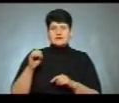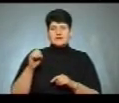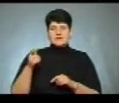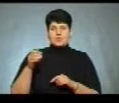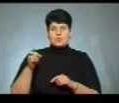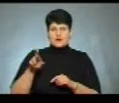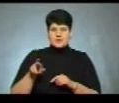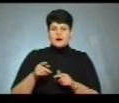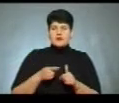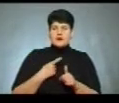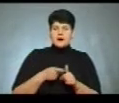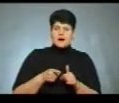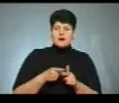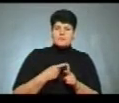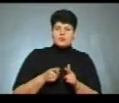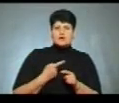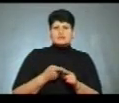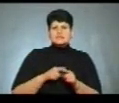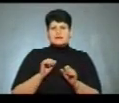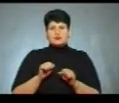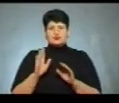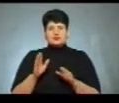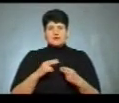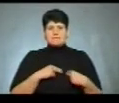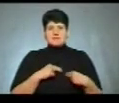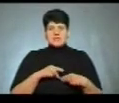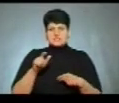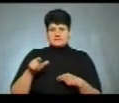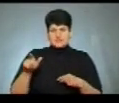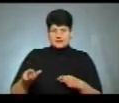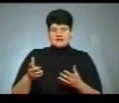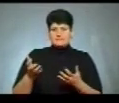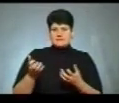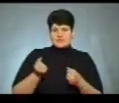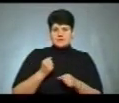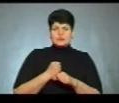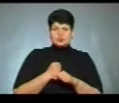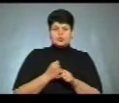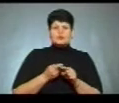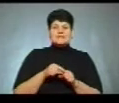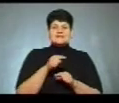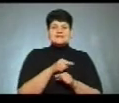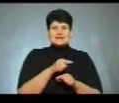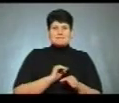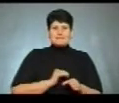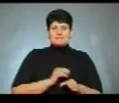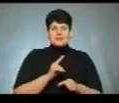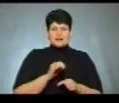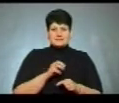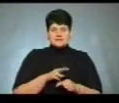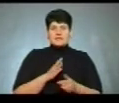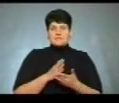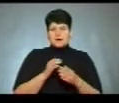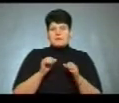Або це може бути працівник, який нанятий на роботу цим підприємцем, значить, який має на це